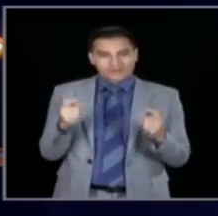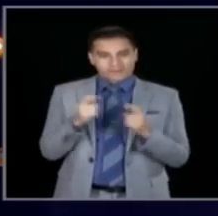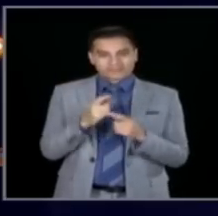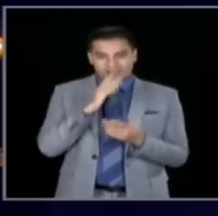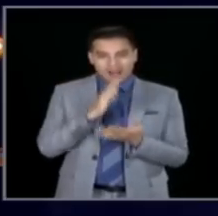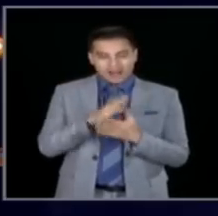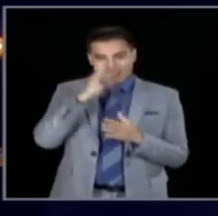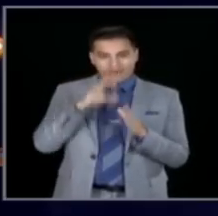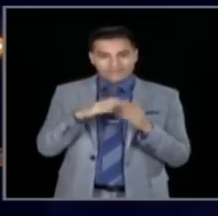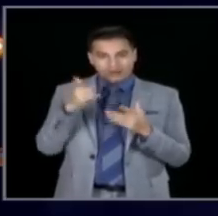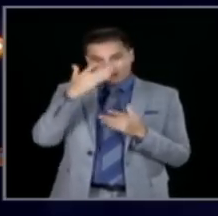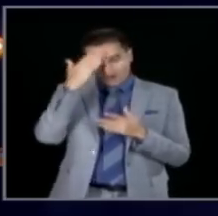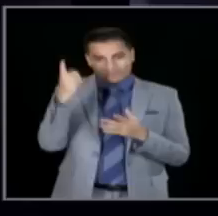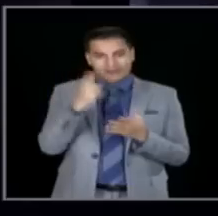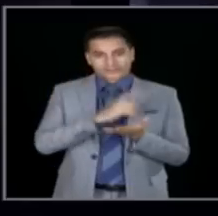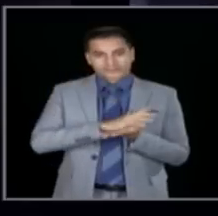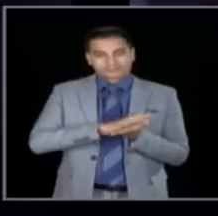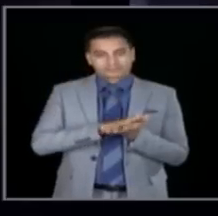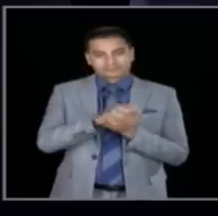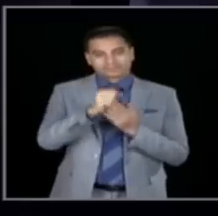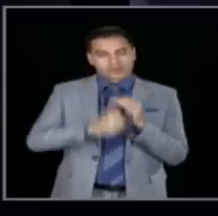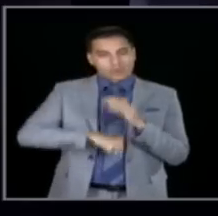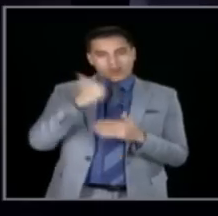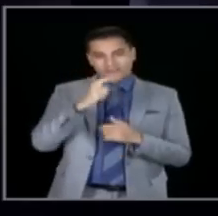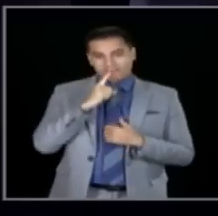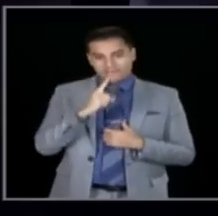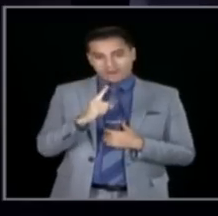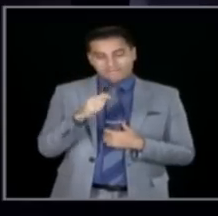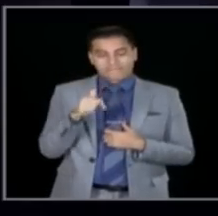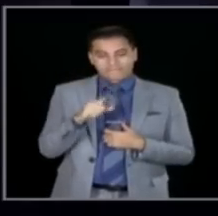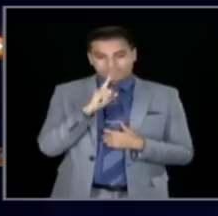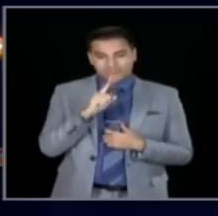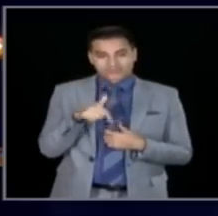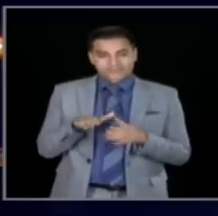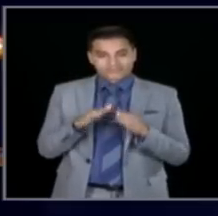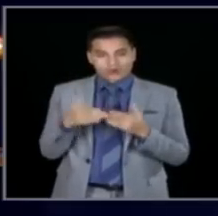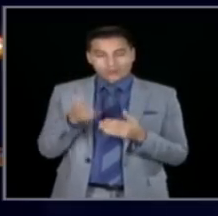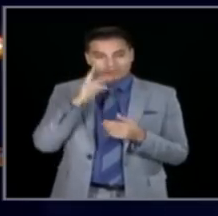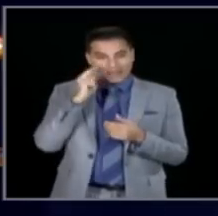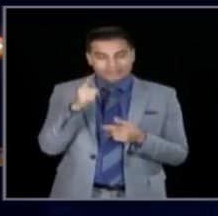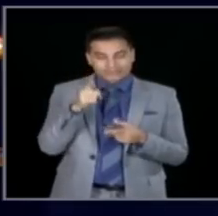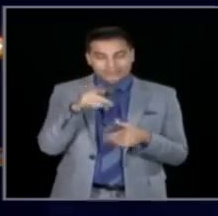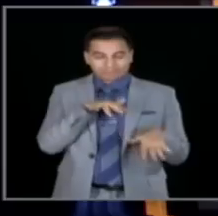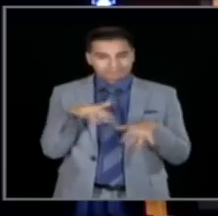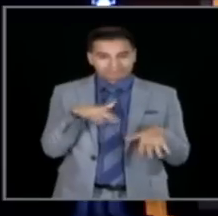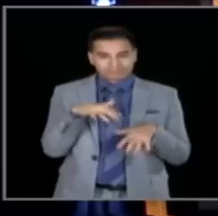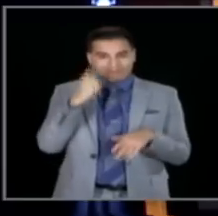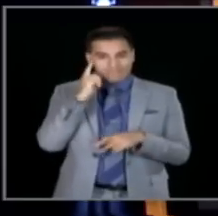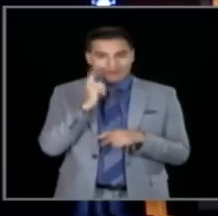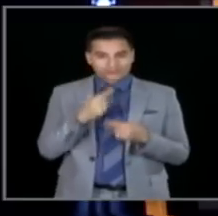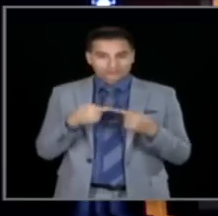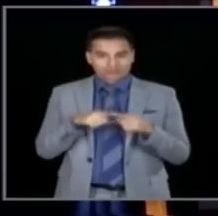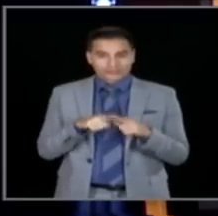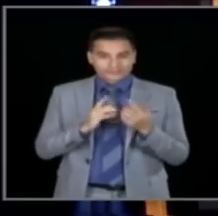النهارده. لو فريق تاني عنده خبره كان خطف كل النقاط دي، ولكن الحوت الازرق مخضوضين وما عرفوش يدخلوا في